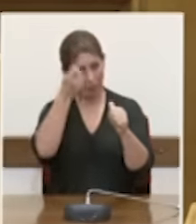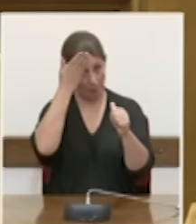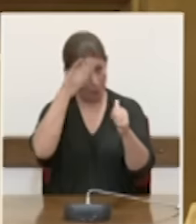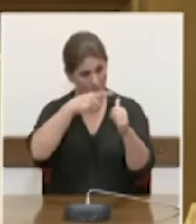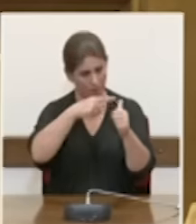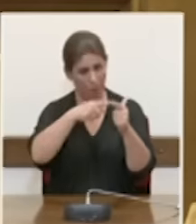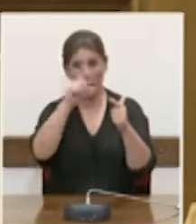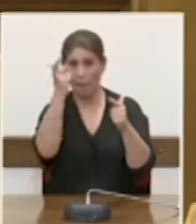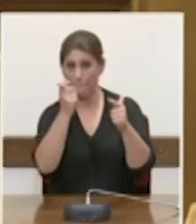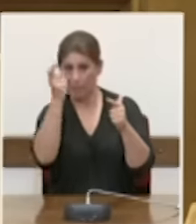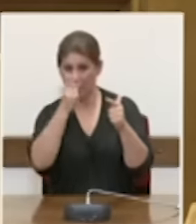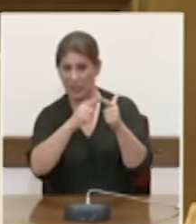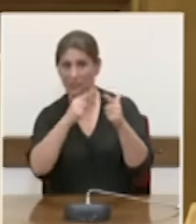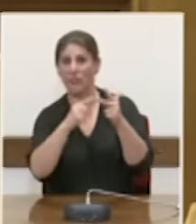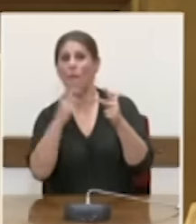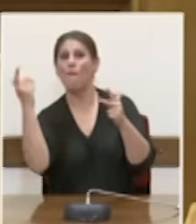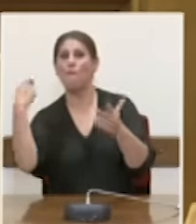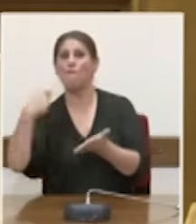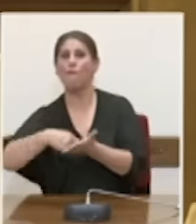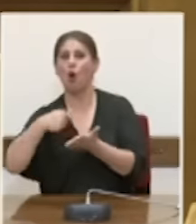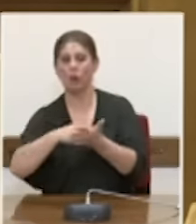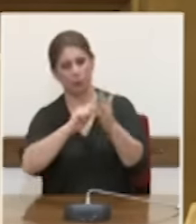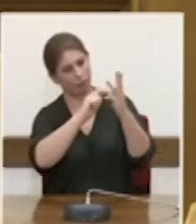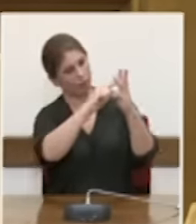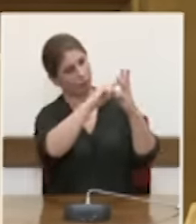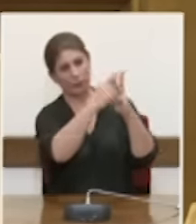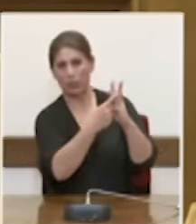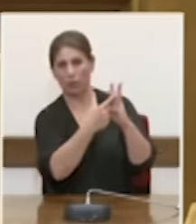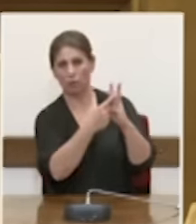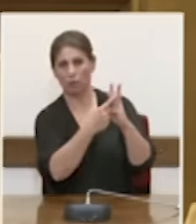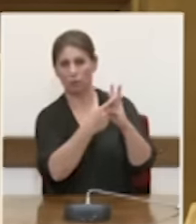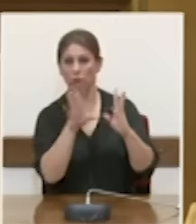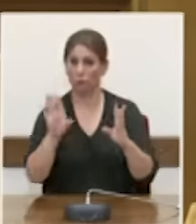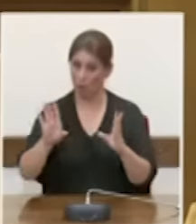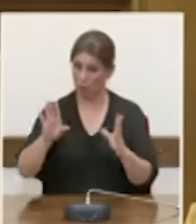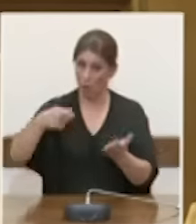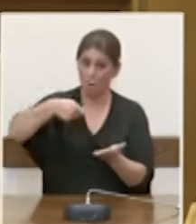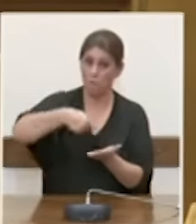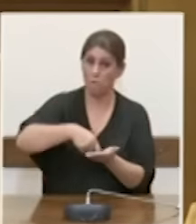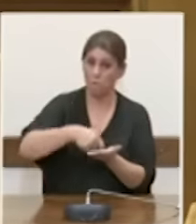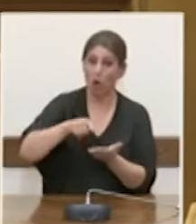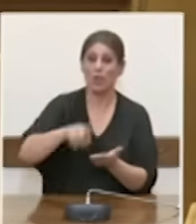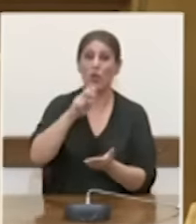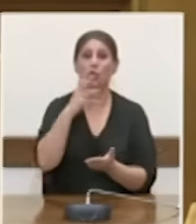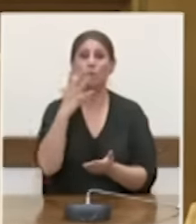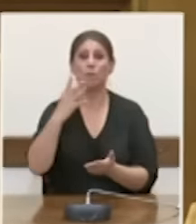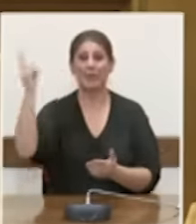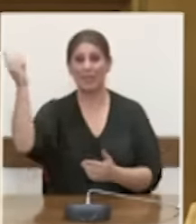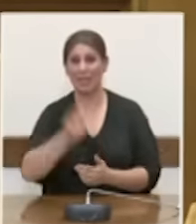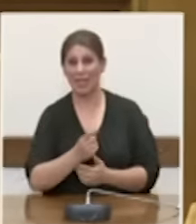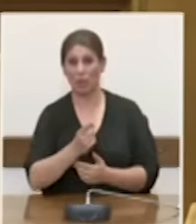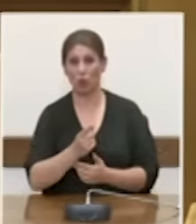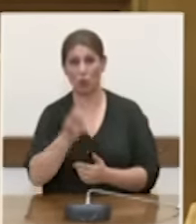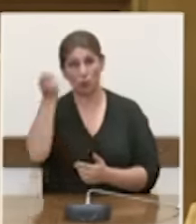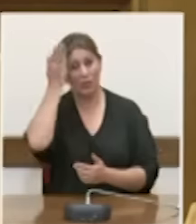μισθή, φόροι. Μάλιστα, οι φόροι αποτελούν το 25% της τιμής